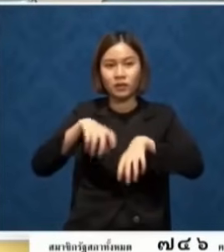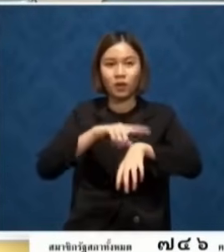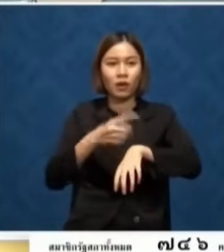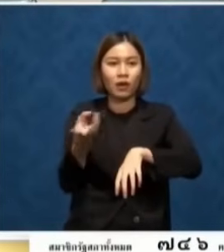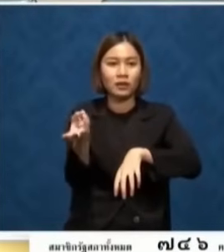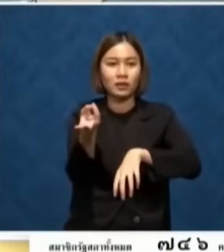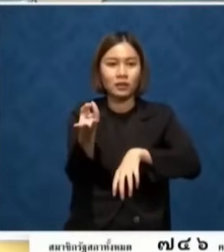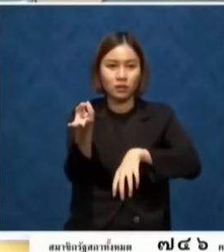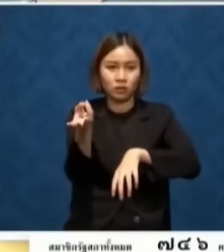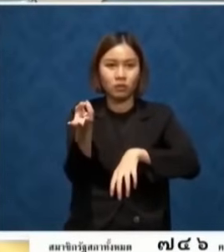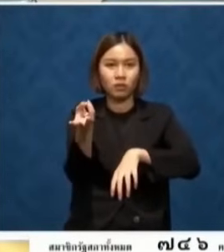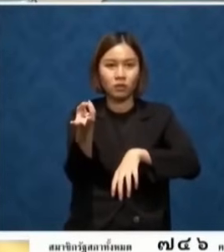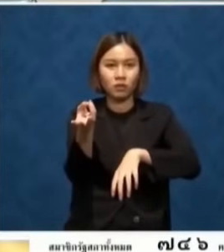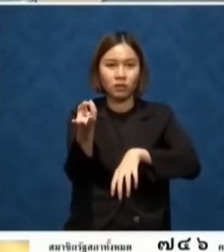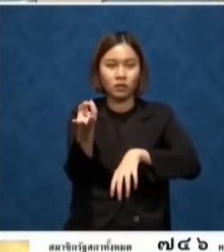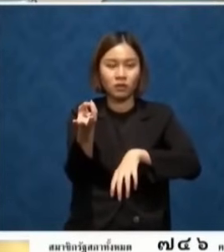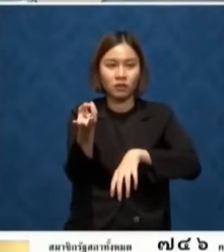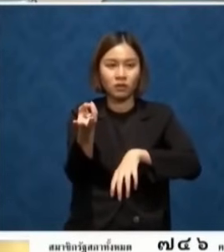น้อยนิด